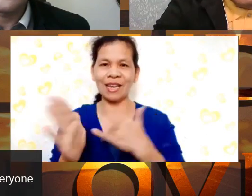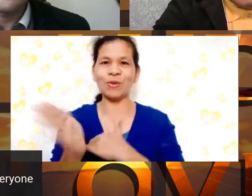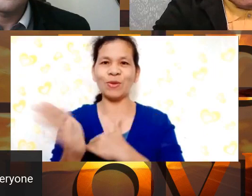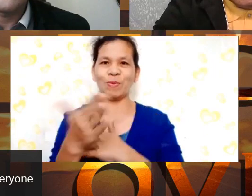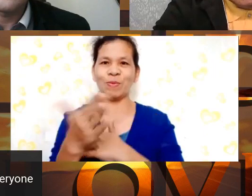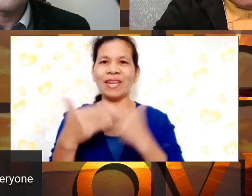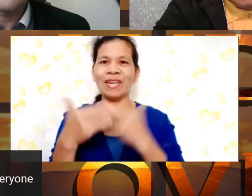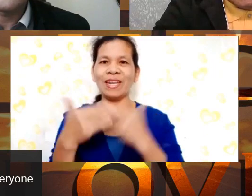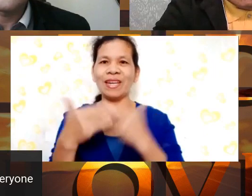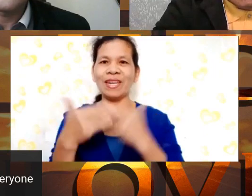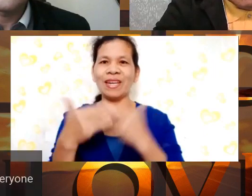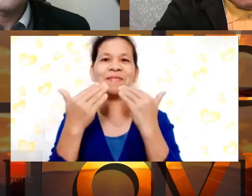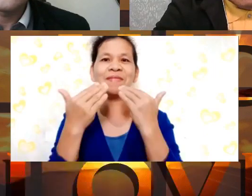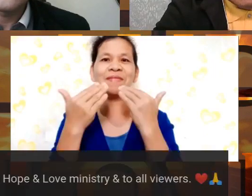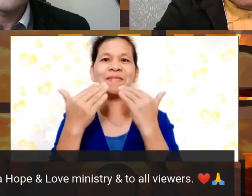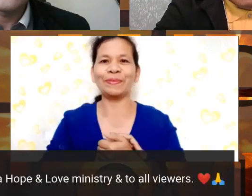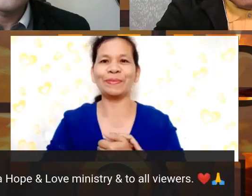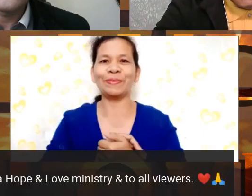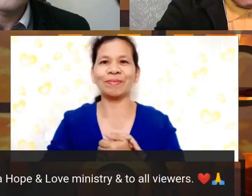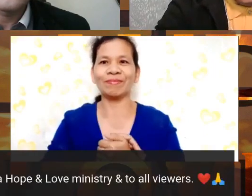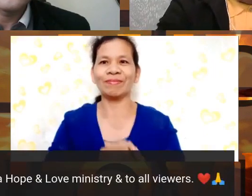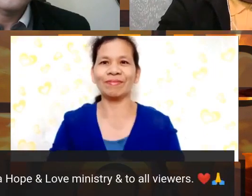mapapag-aralan ngayong umaga. Salamat po.